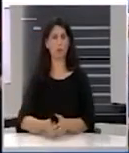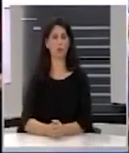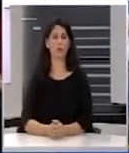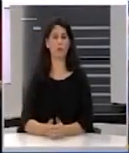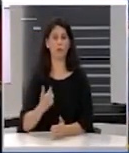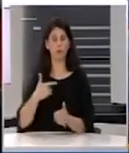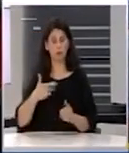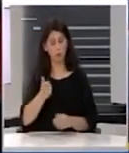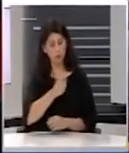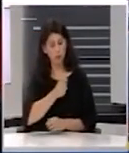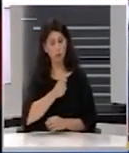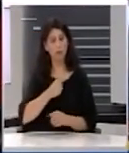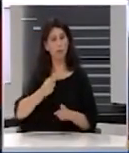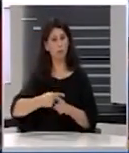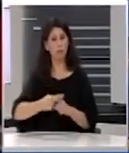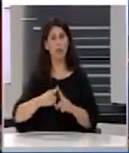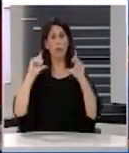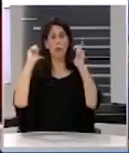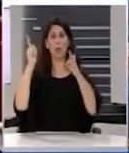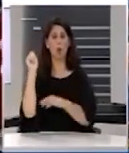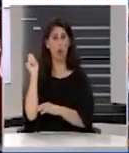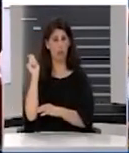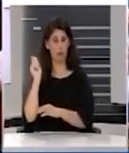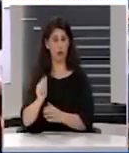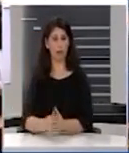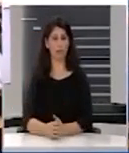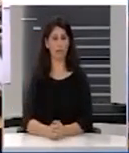ότι θα είμαι πιστός στην πατρίδα και το δημοκρατικό πολίτευμα,